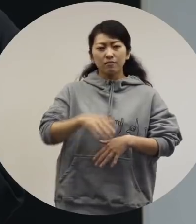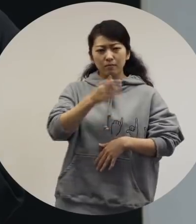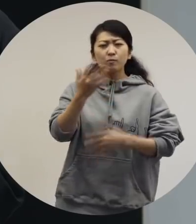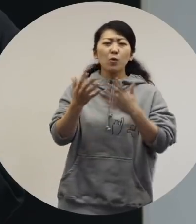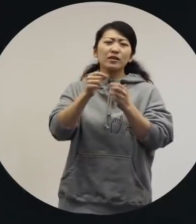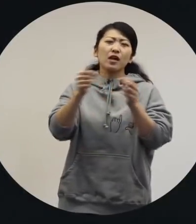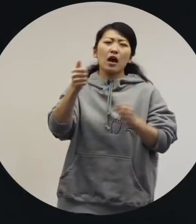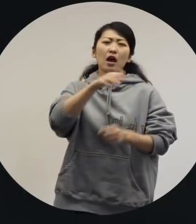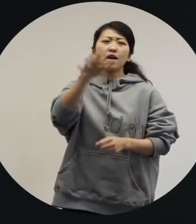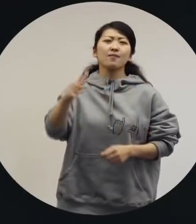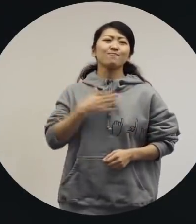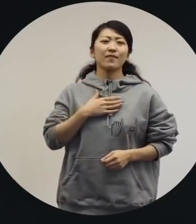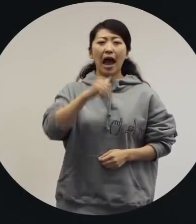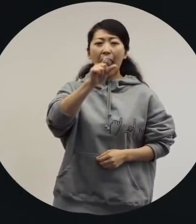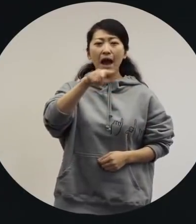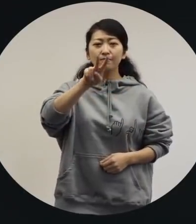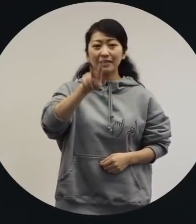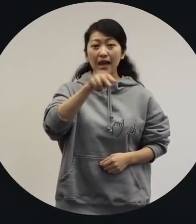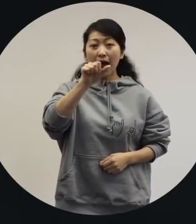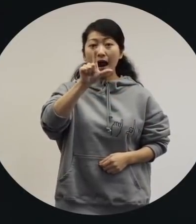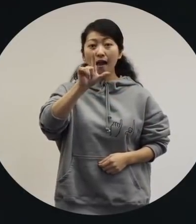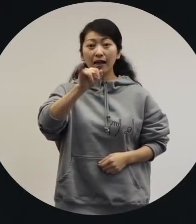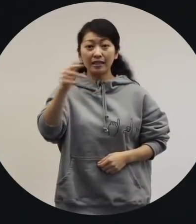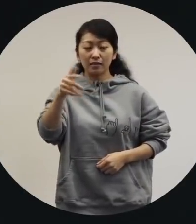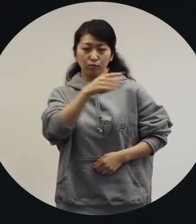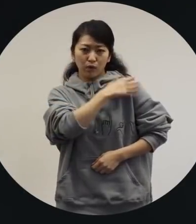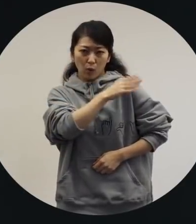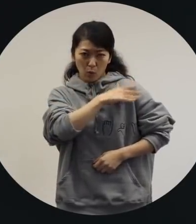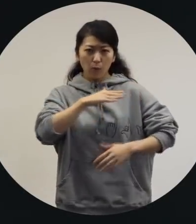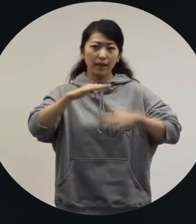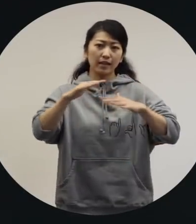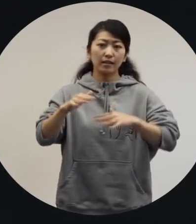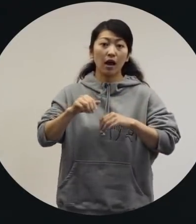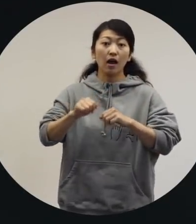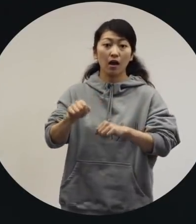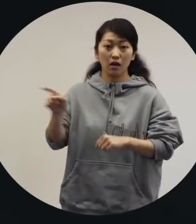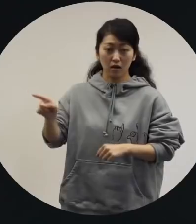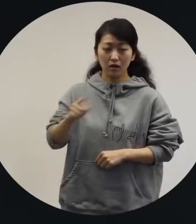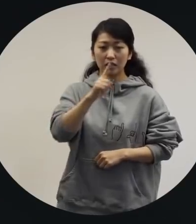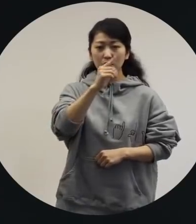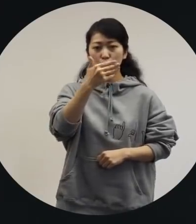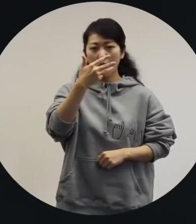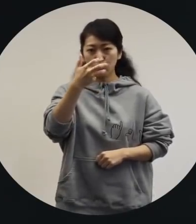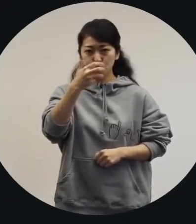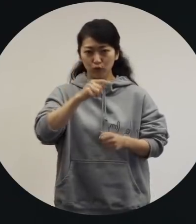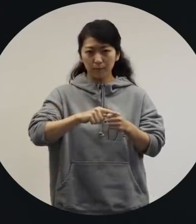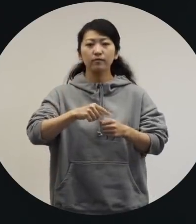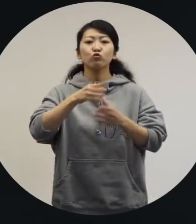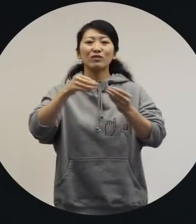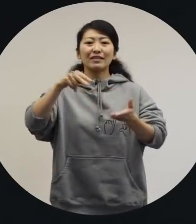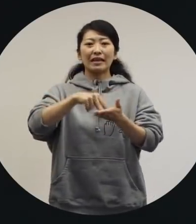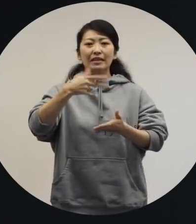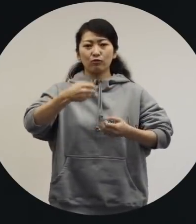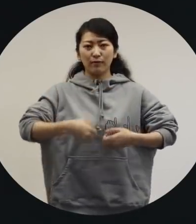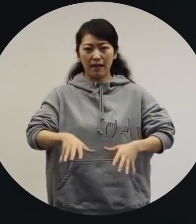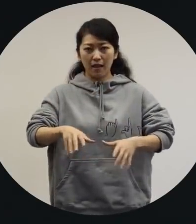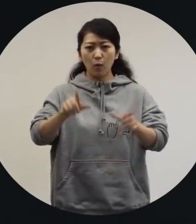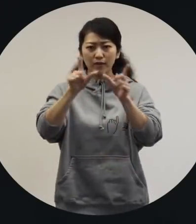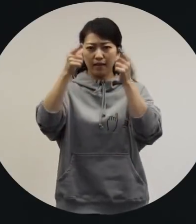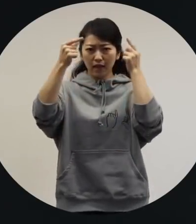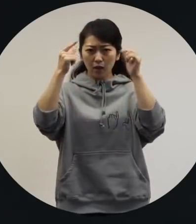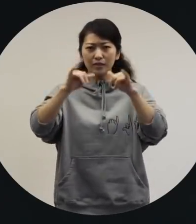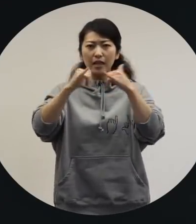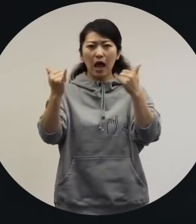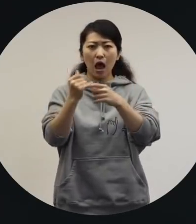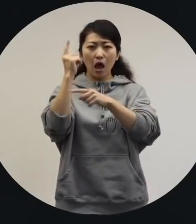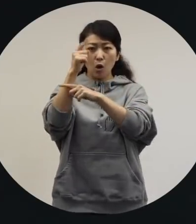森永さんは、皆さんご存知アンリアレジという、ブランドのデザイナーをされていて、1980年東京国立市生まれ。早稲田大学の社会科学部を